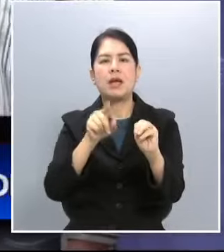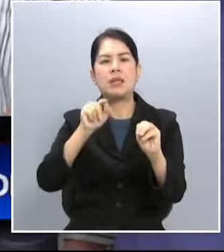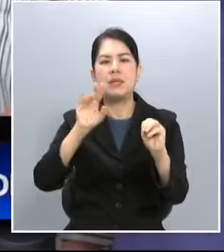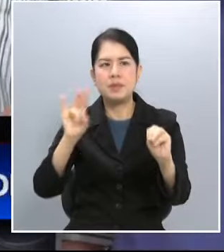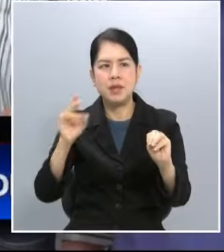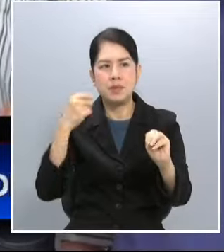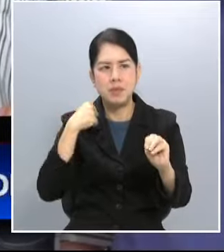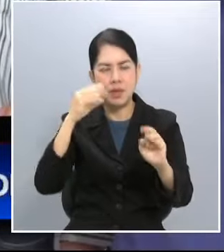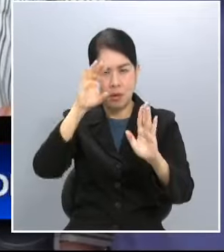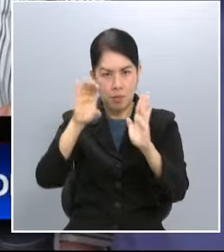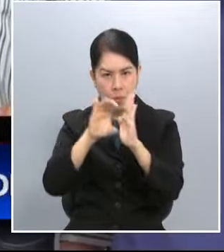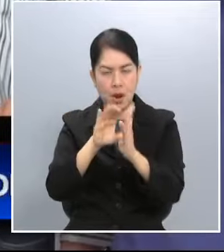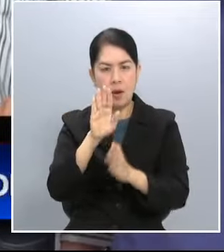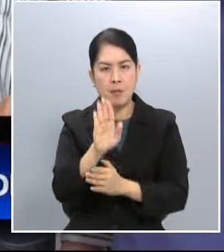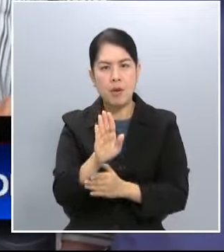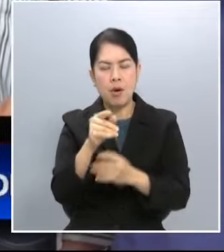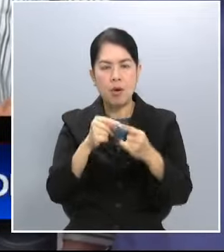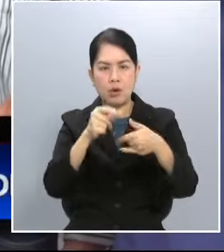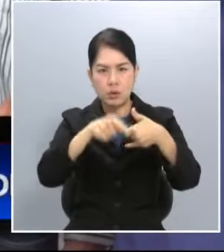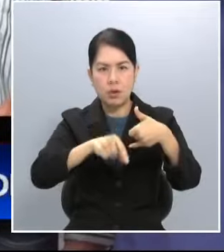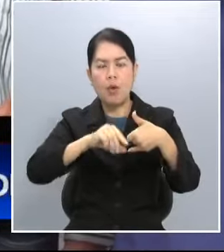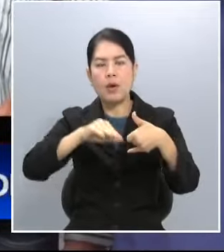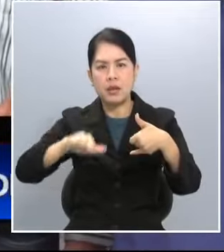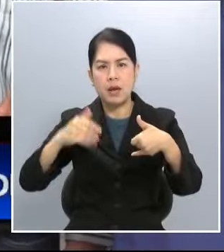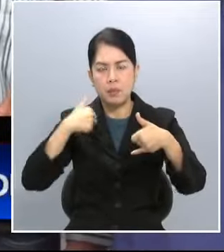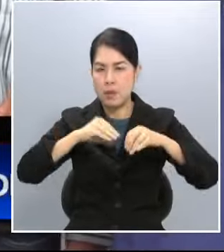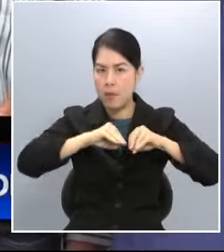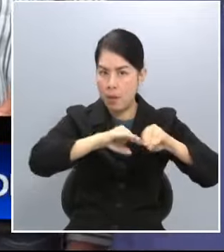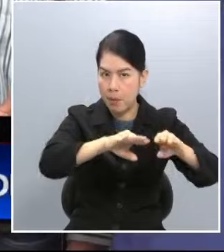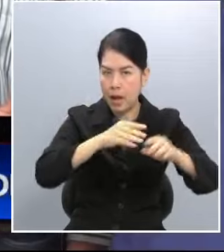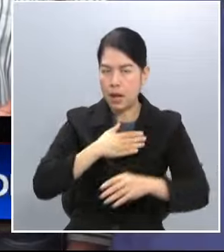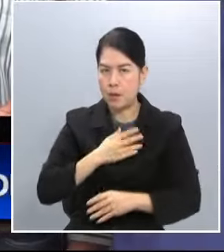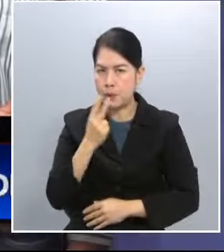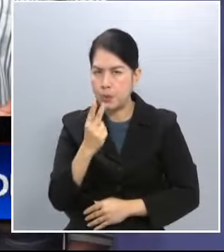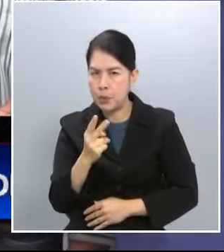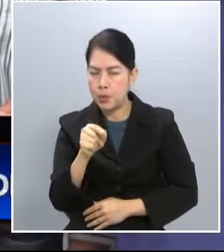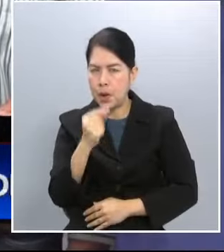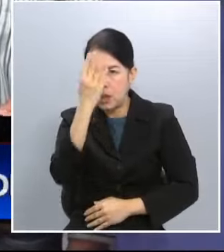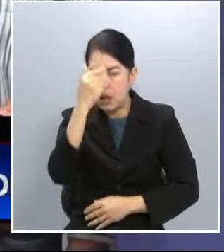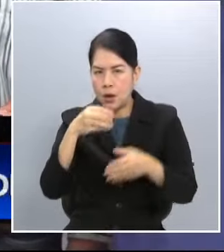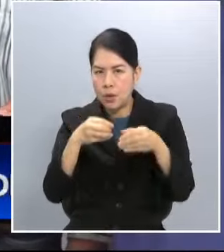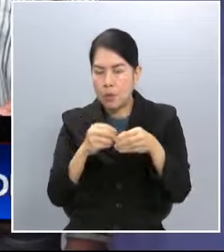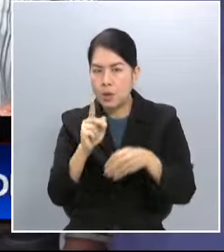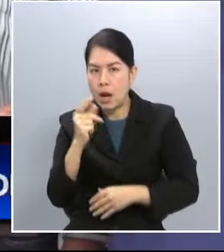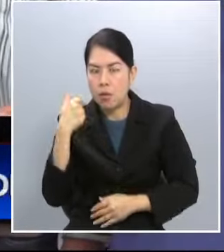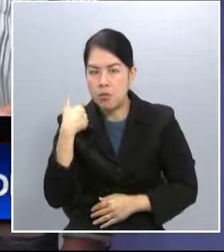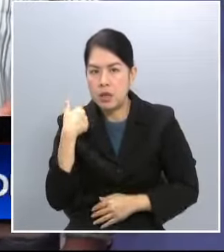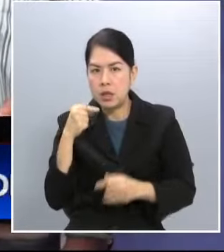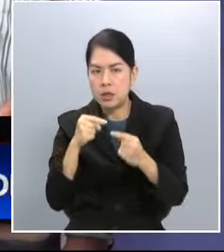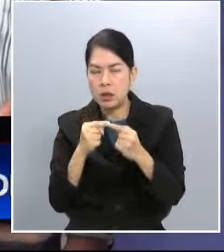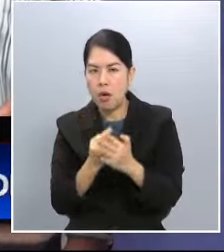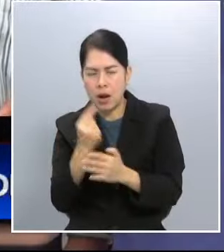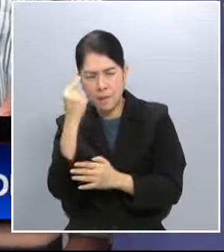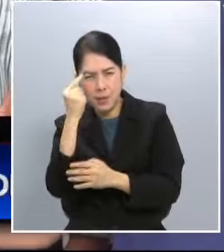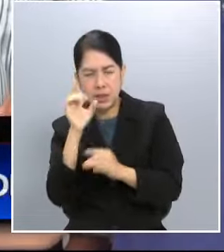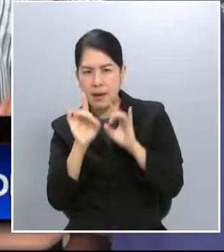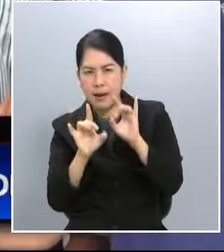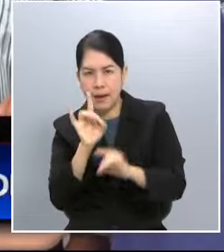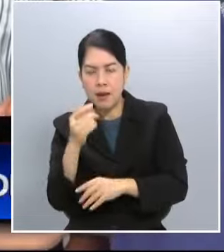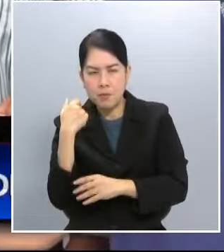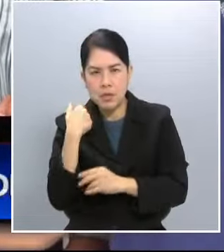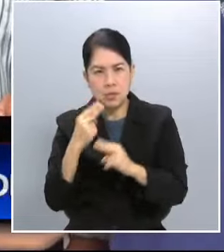เด็กเผยแพร่ได้ไม่ได้แต่ดูที่เจตนาเขาว่าทำโดยมีเจตนาทำให้เสื่อมเสียชื่อเสียงเกียรติคุณหรือไม่อะไรตำรวจเขาก็ประกาศอยู่ที่ท้